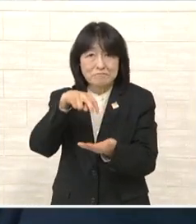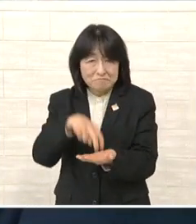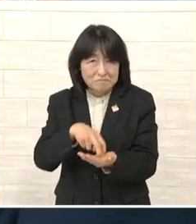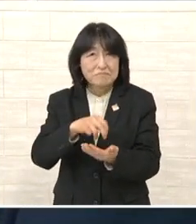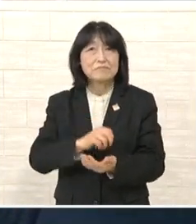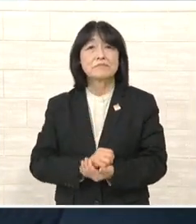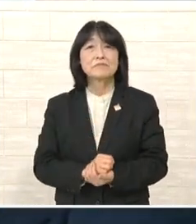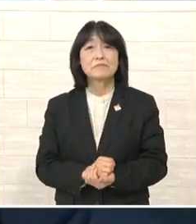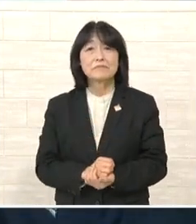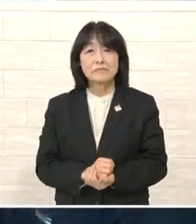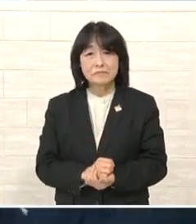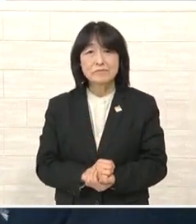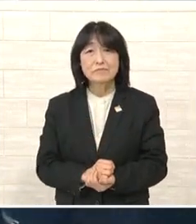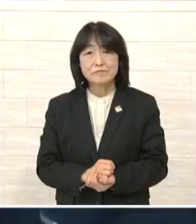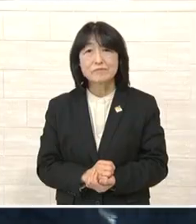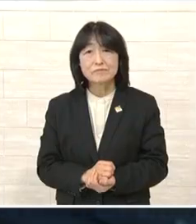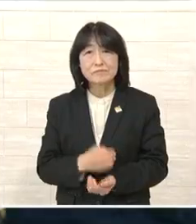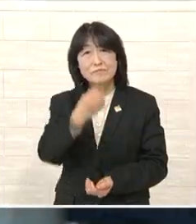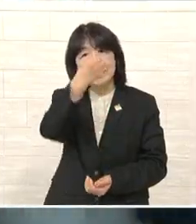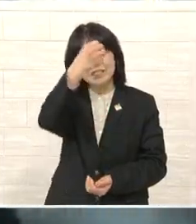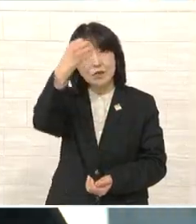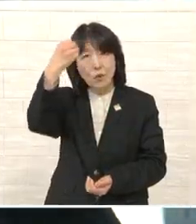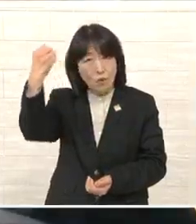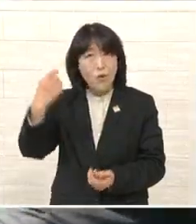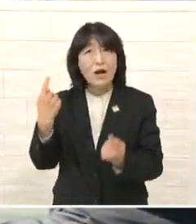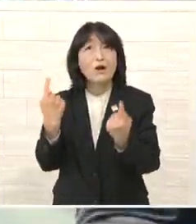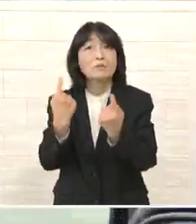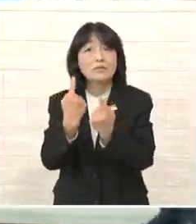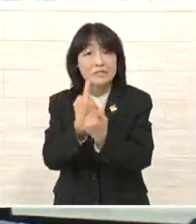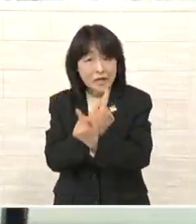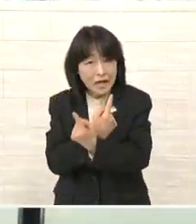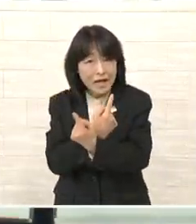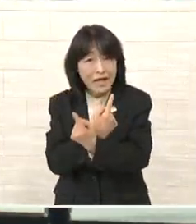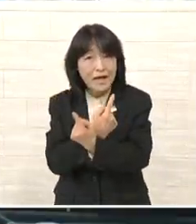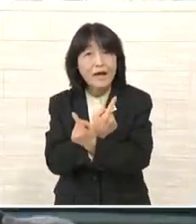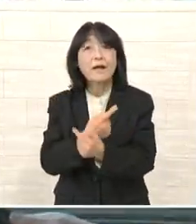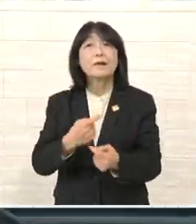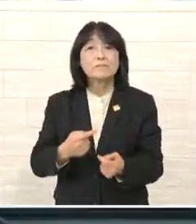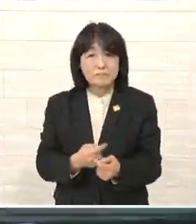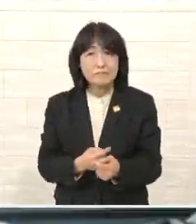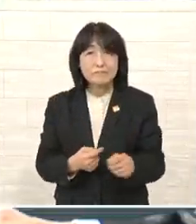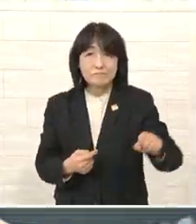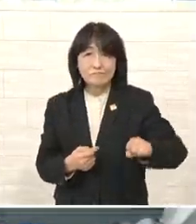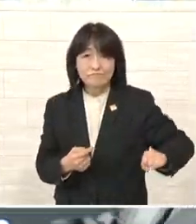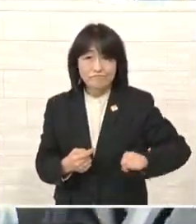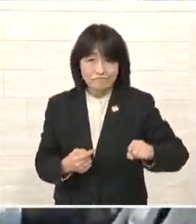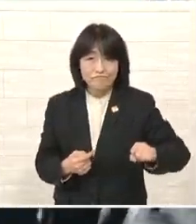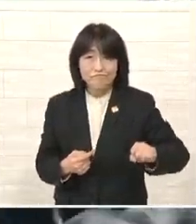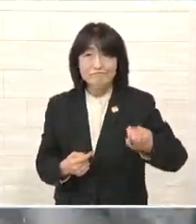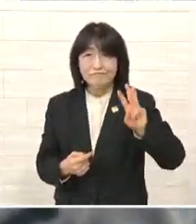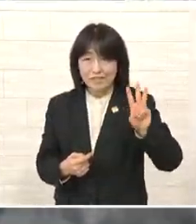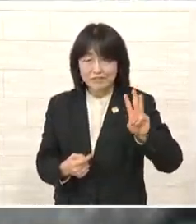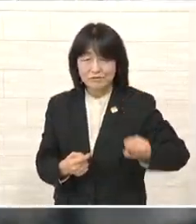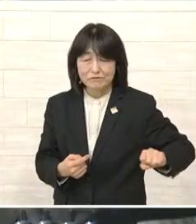はい、進路変わりました。いいですね。回ったところで3速に入れます。はい、